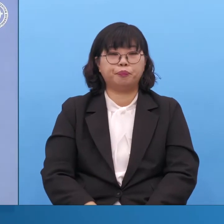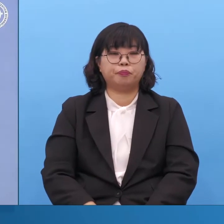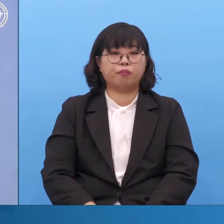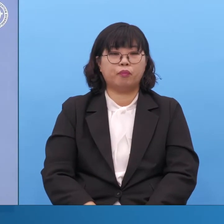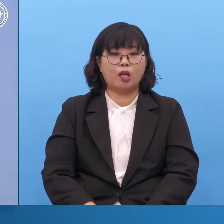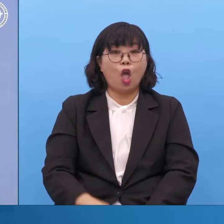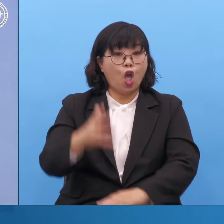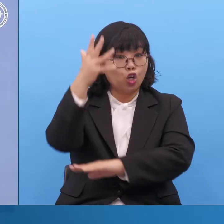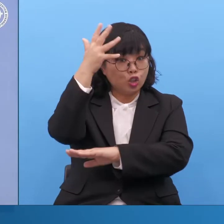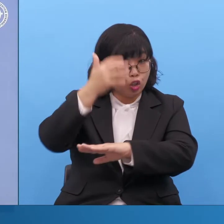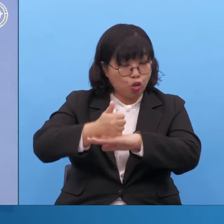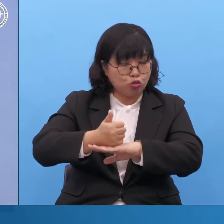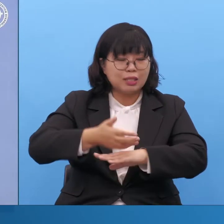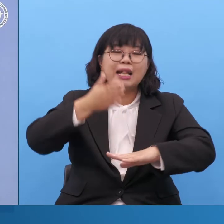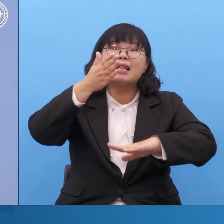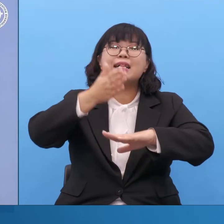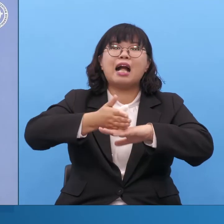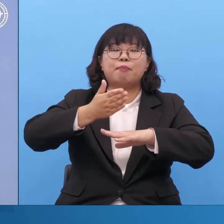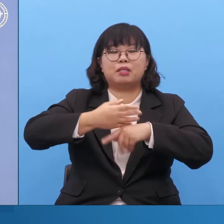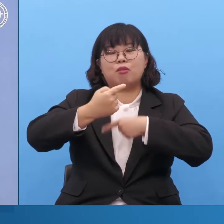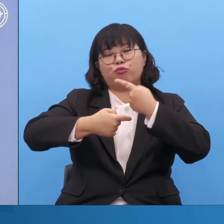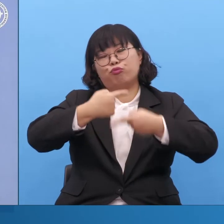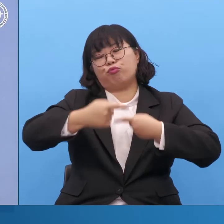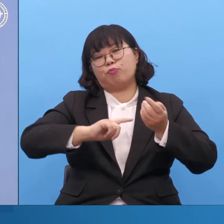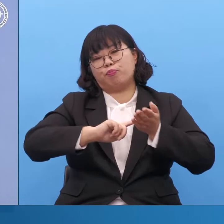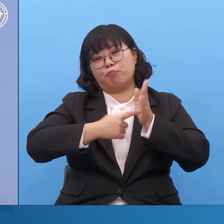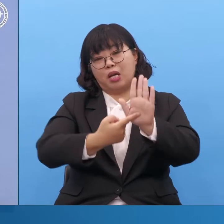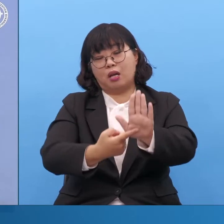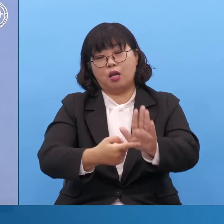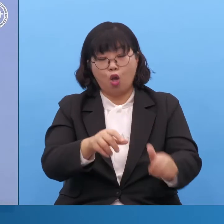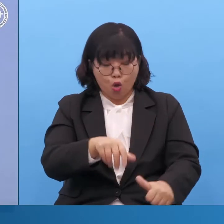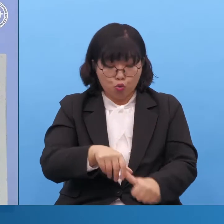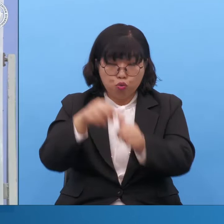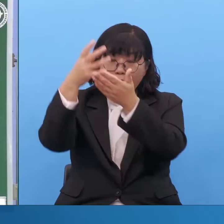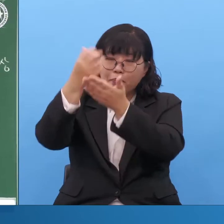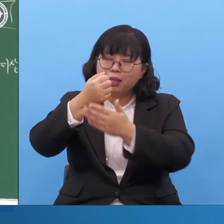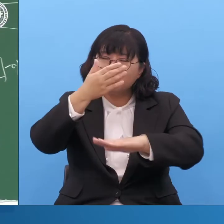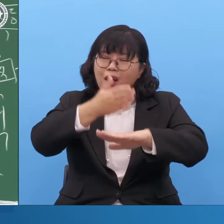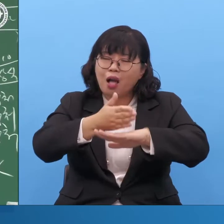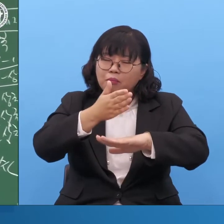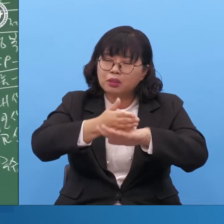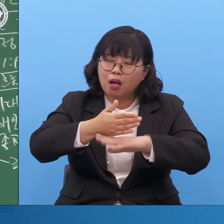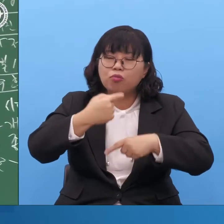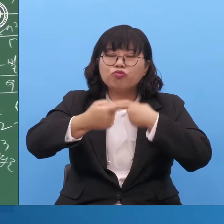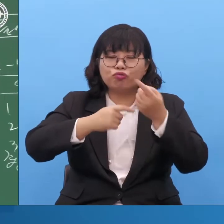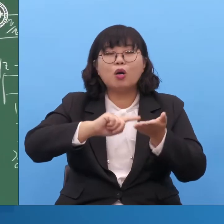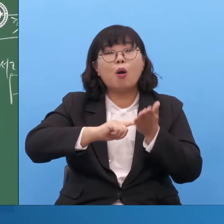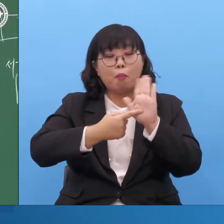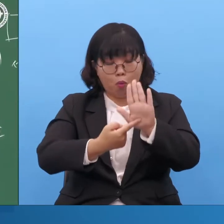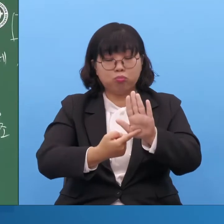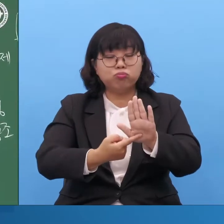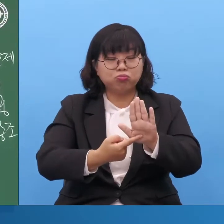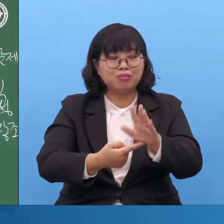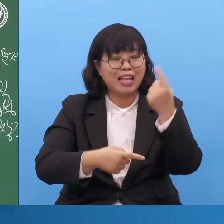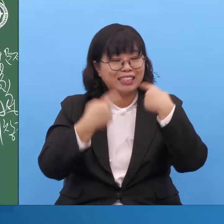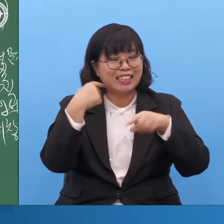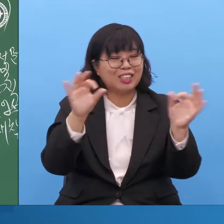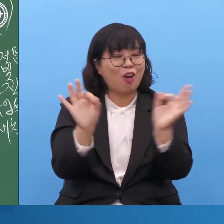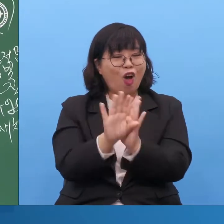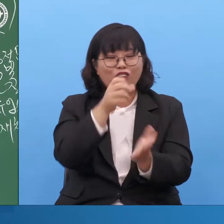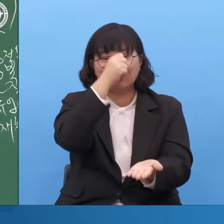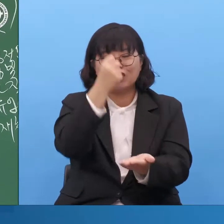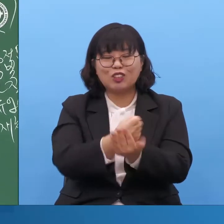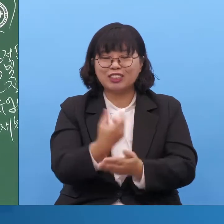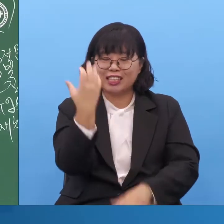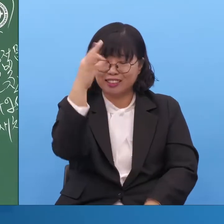감사해야 돼요. Thanksgiving. 구원받은 것이 감사. Thankful for your salvation. 뭐 어떨 때는 응답 안 와도 And 감사. at times, thankful even